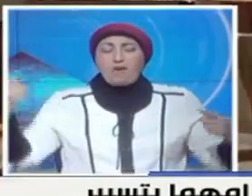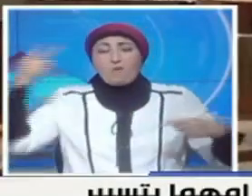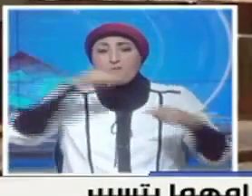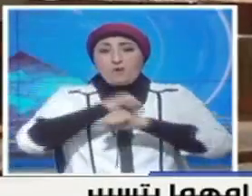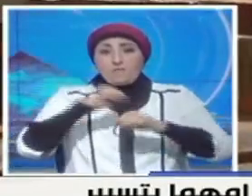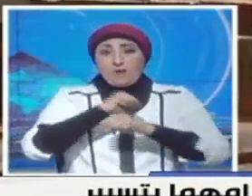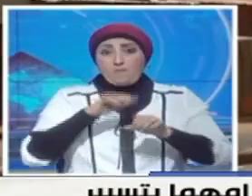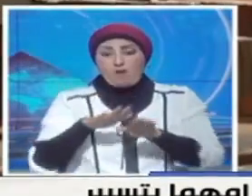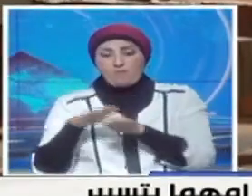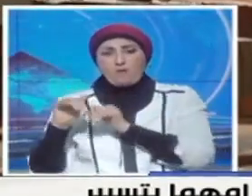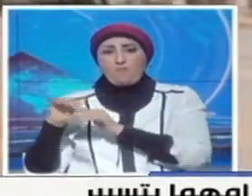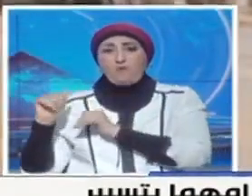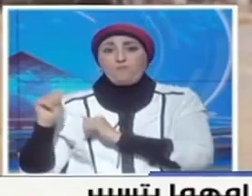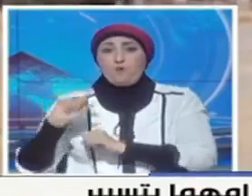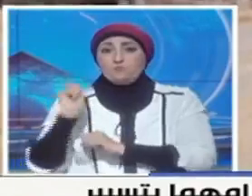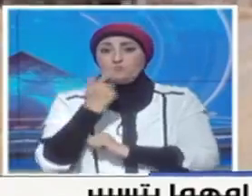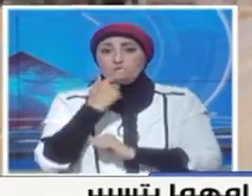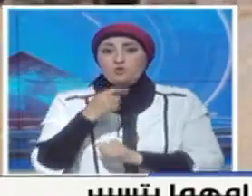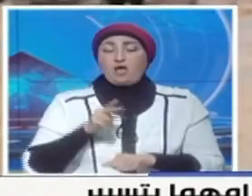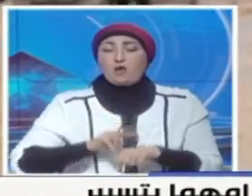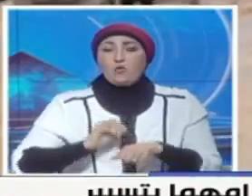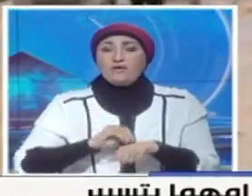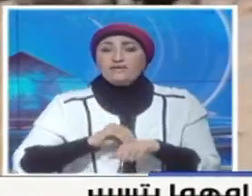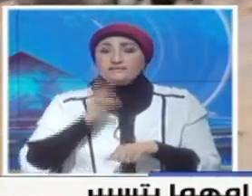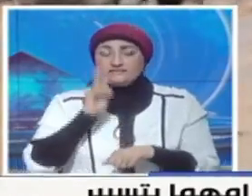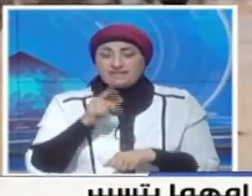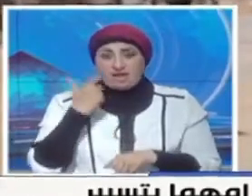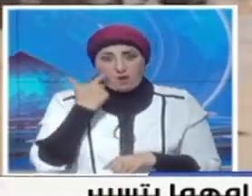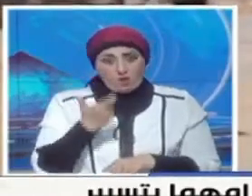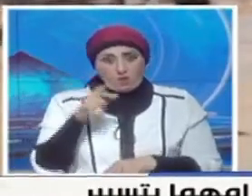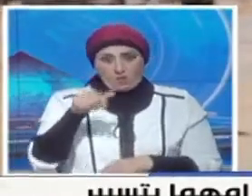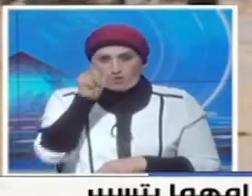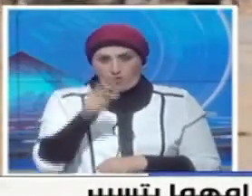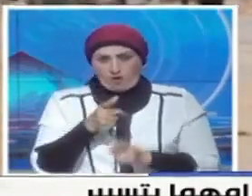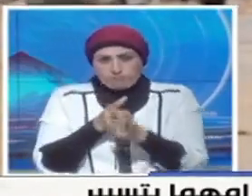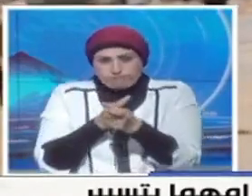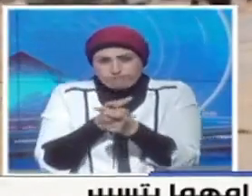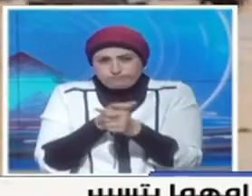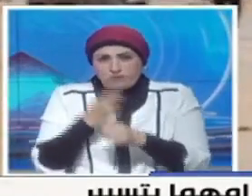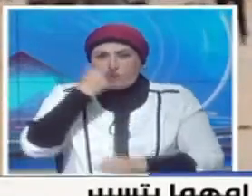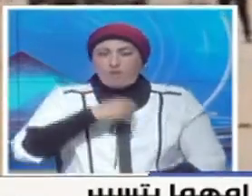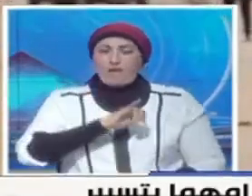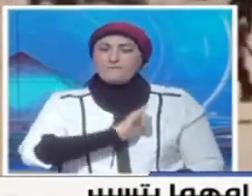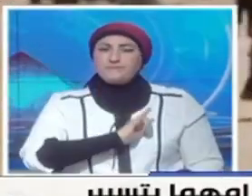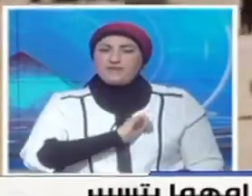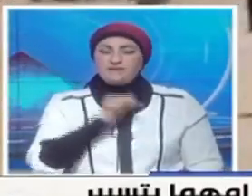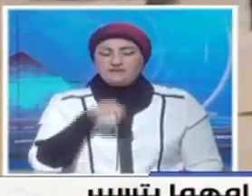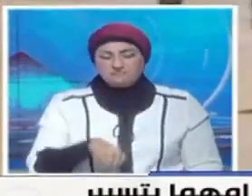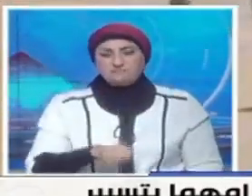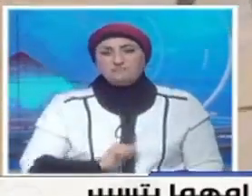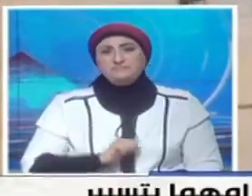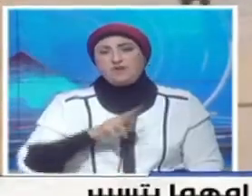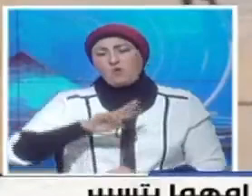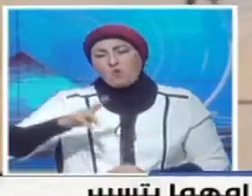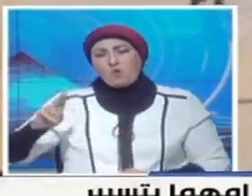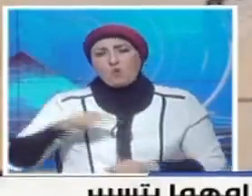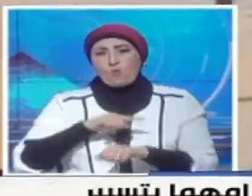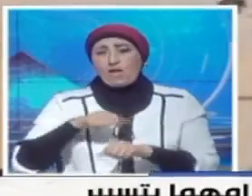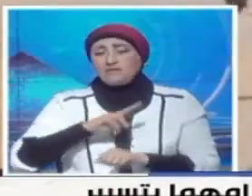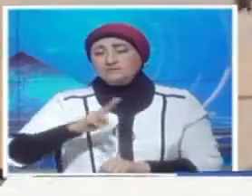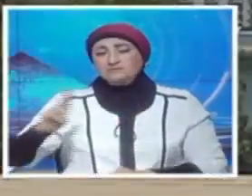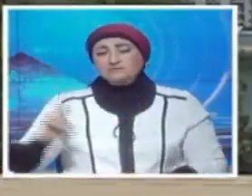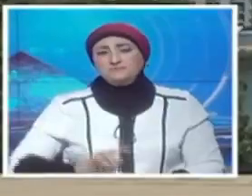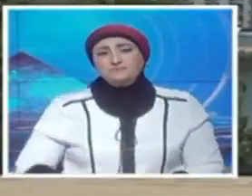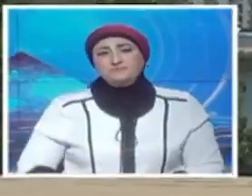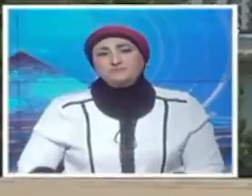الأعمال العدائية. وأكد الجانبان على الالتزام بالتمييز بين المقاتلين والمدنيين في جميع الأوقات.